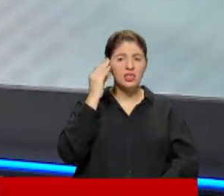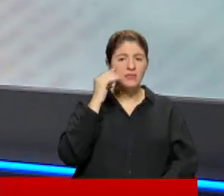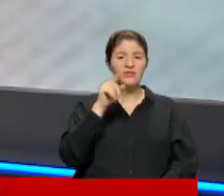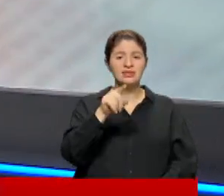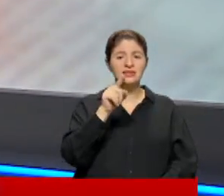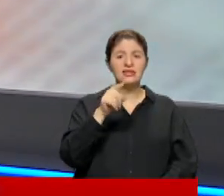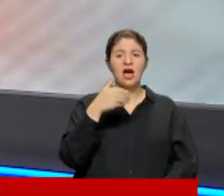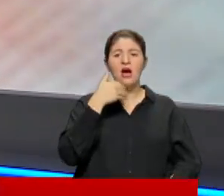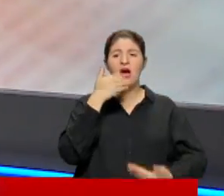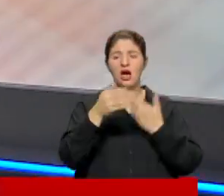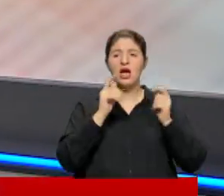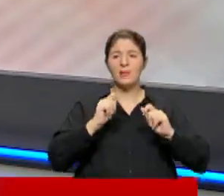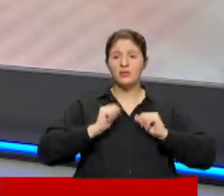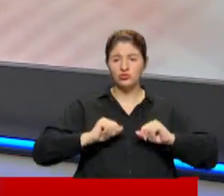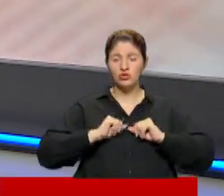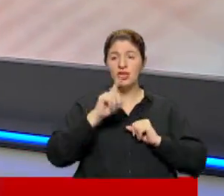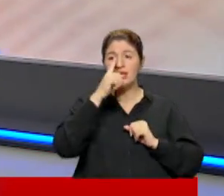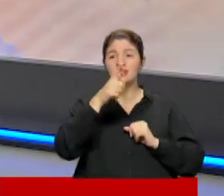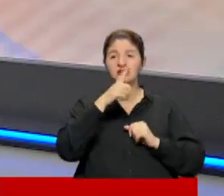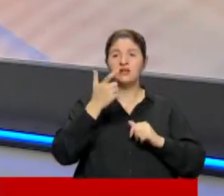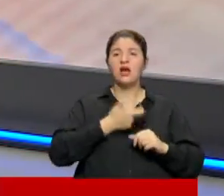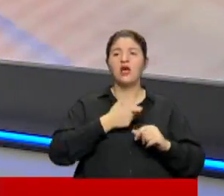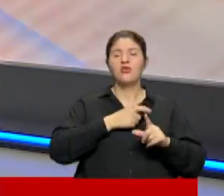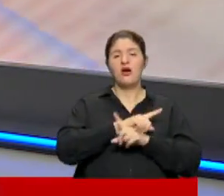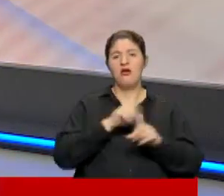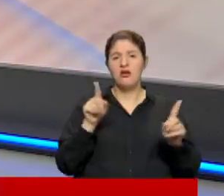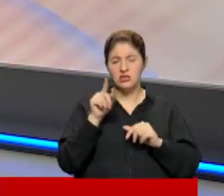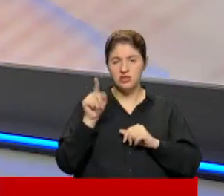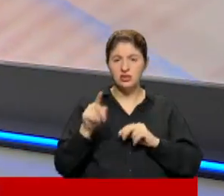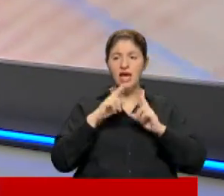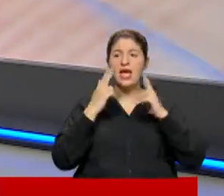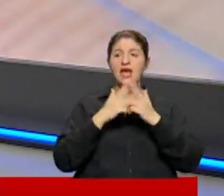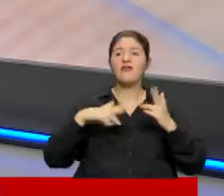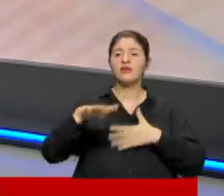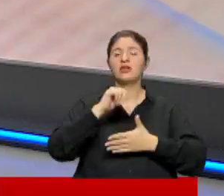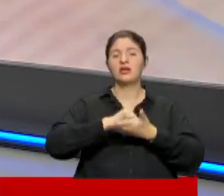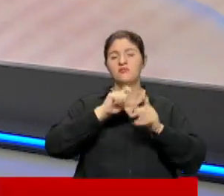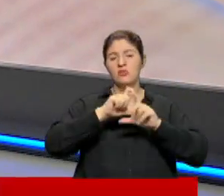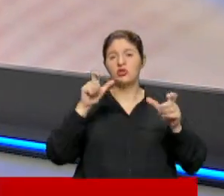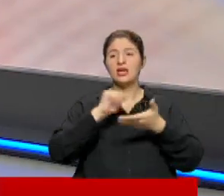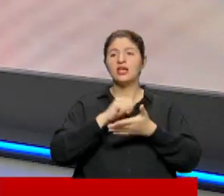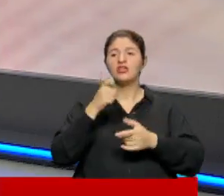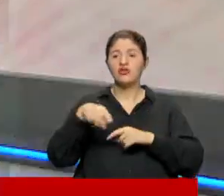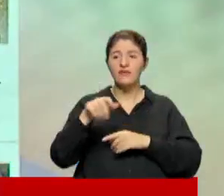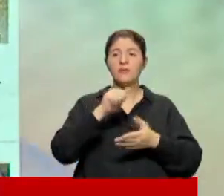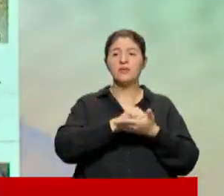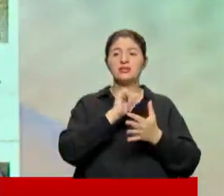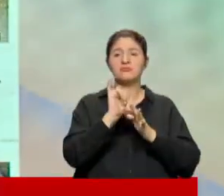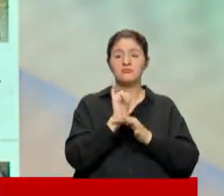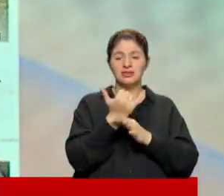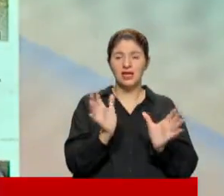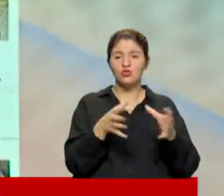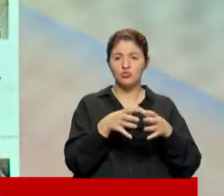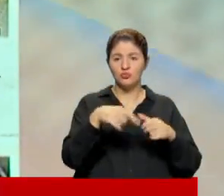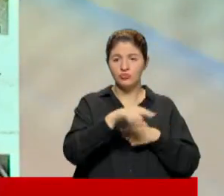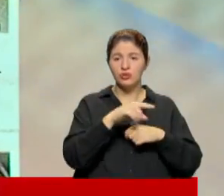sizinle paylaşmaya gayret ediyoruz tek ses yasasına Hayır Evrensel gazetesinin manşeti Gazeteciler ve Basın meslek örgütleri